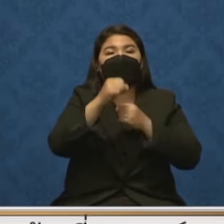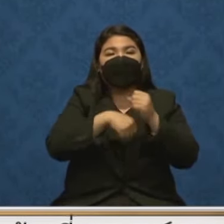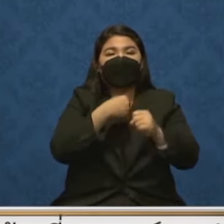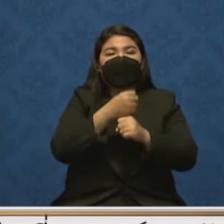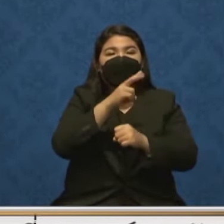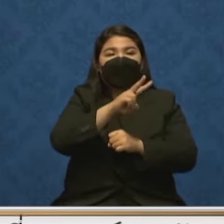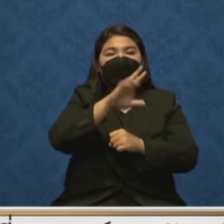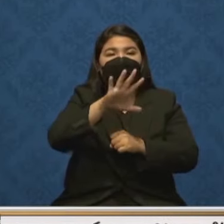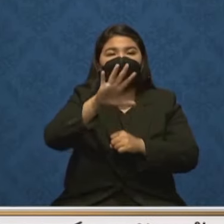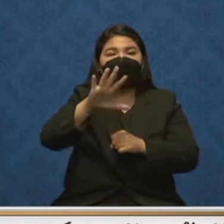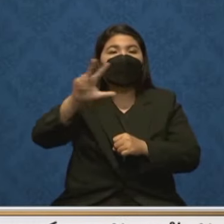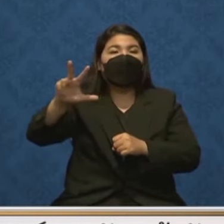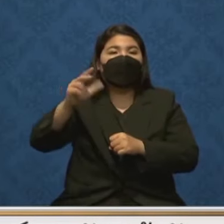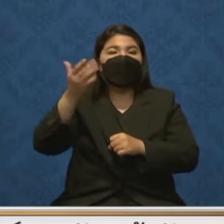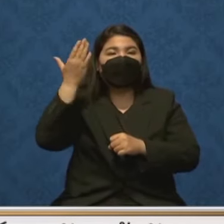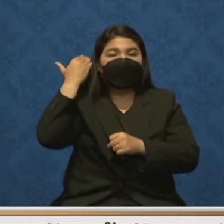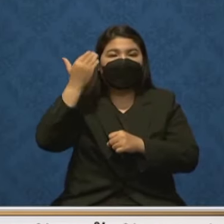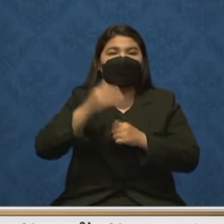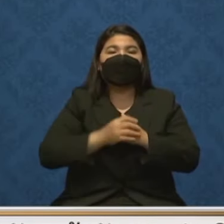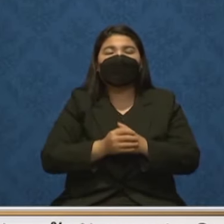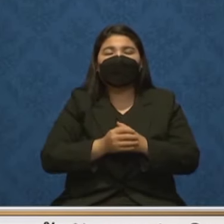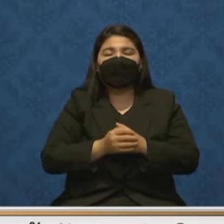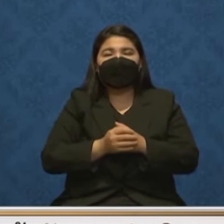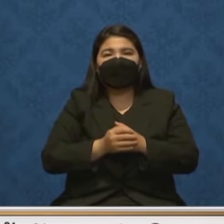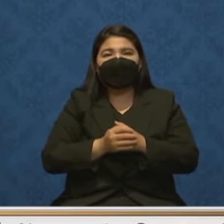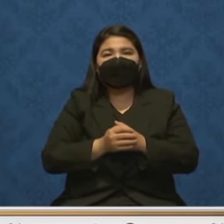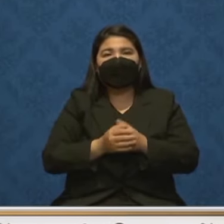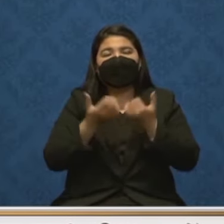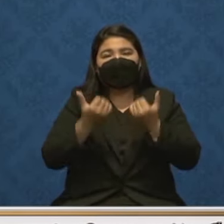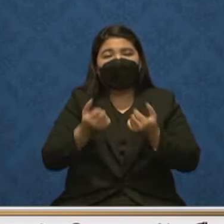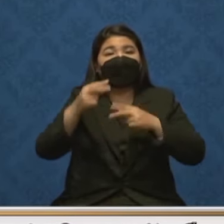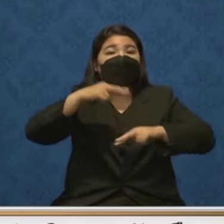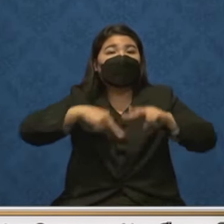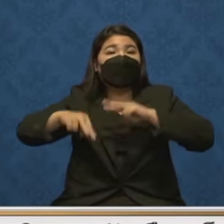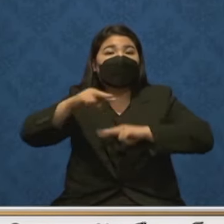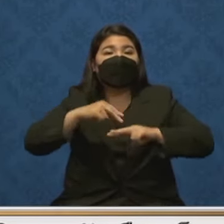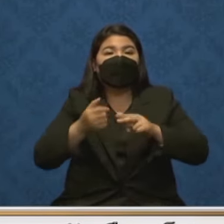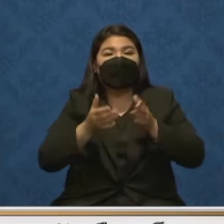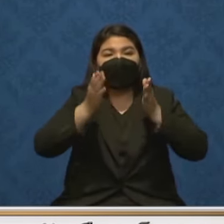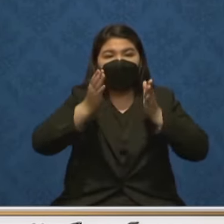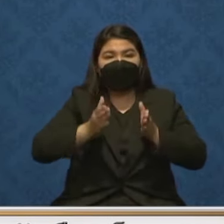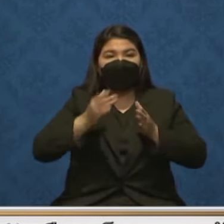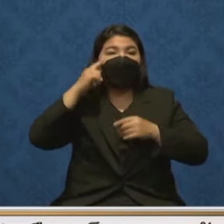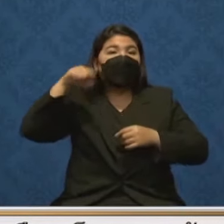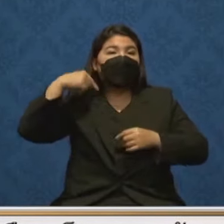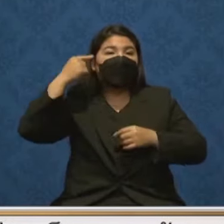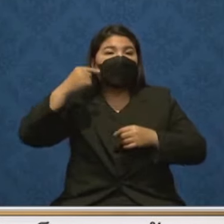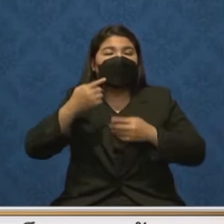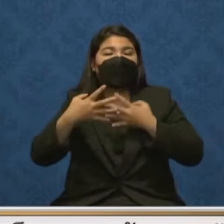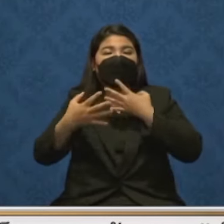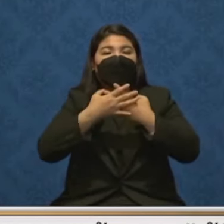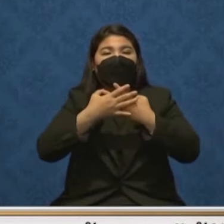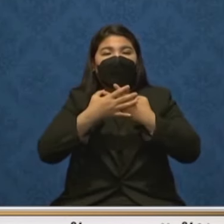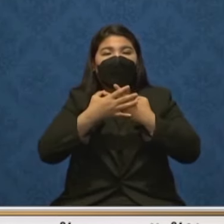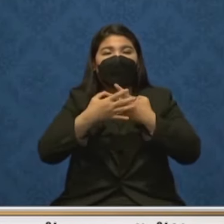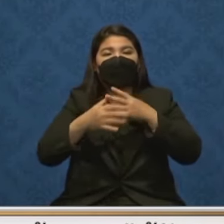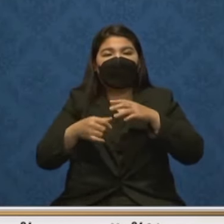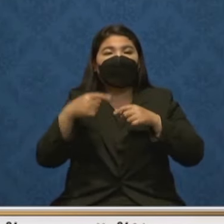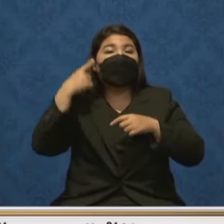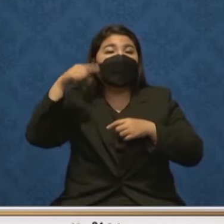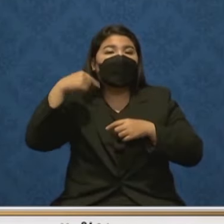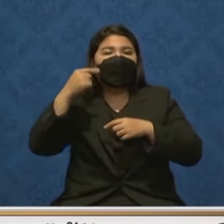2553ค่ะให้ดูแลนะคะผู้ต้องขังหญิงที่ตั้งครรภ์และให้นมบุตรนะ